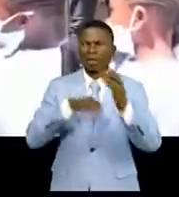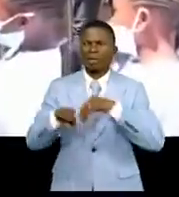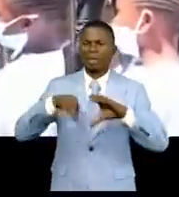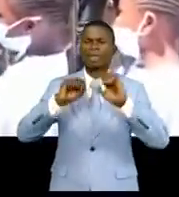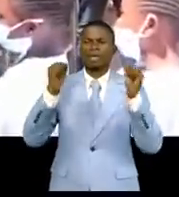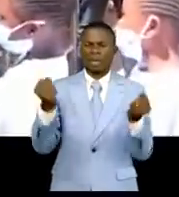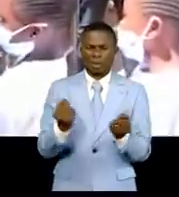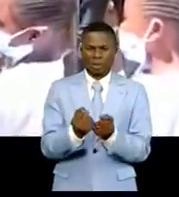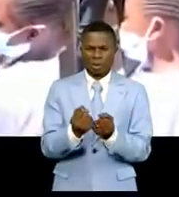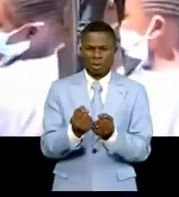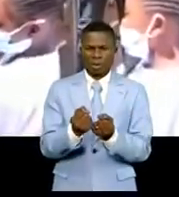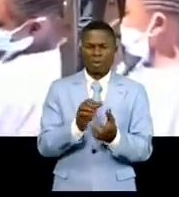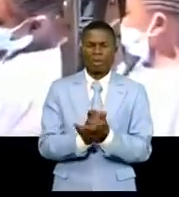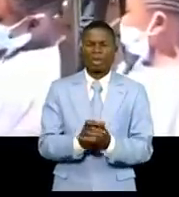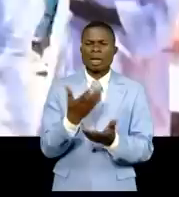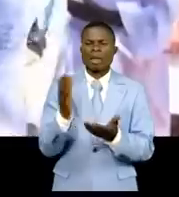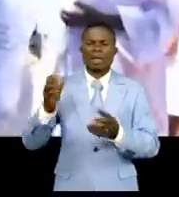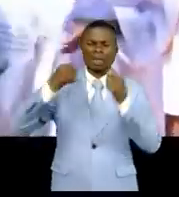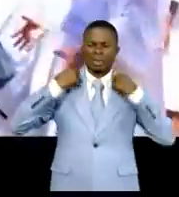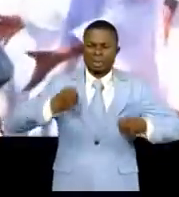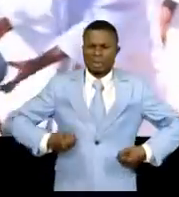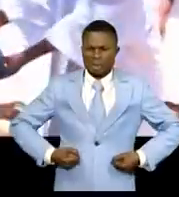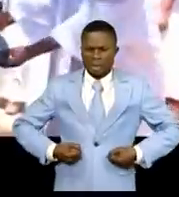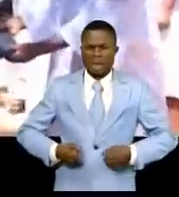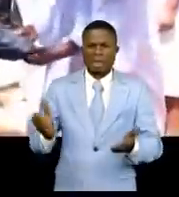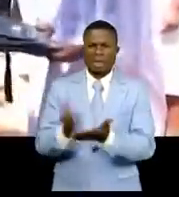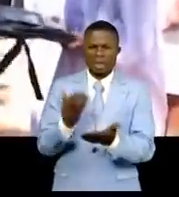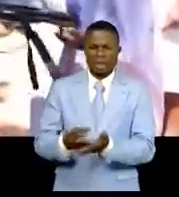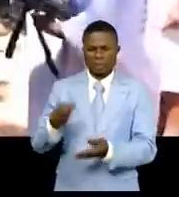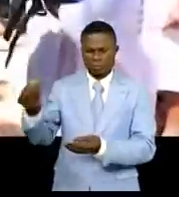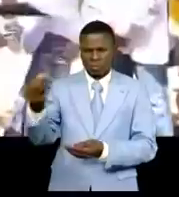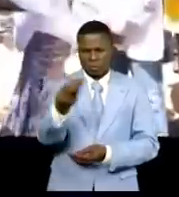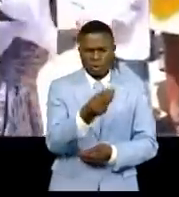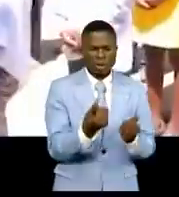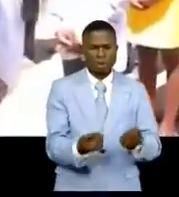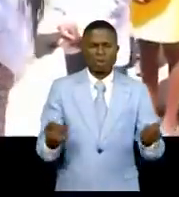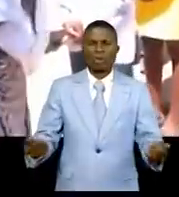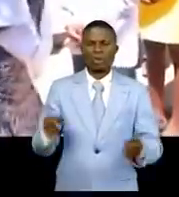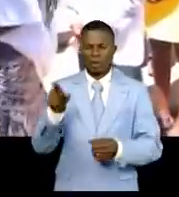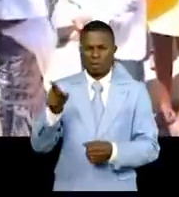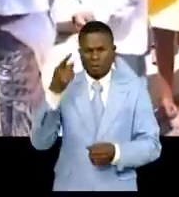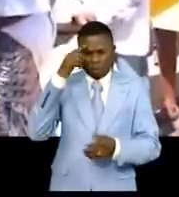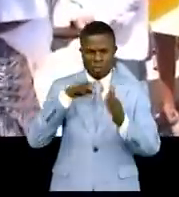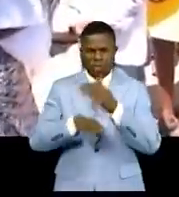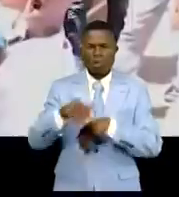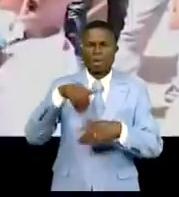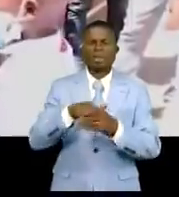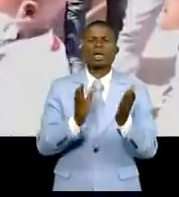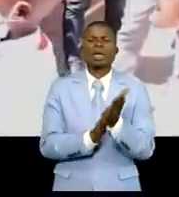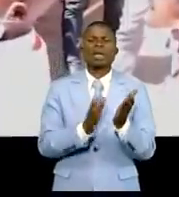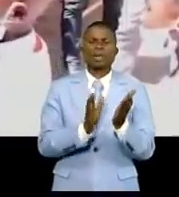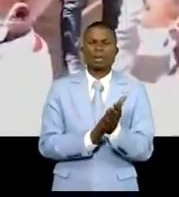l'année. Une double cérémonie marquant d'abord la remise des kits de réinsertion scolaire de ces enfants identifiés, suivis